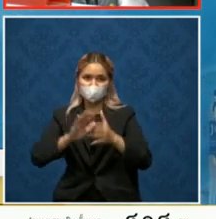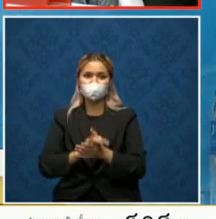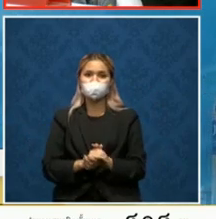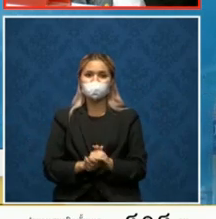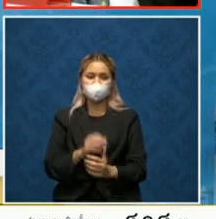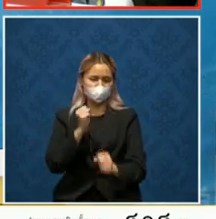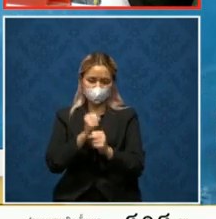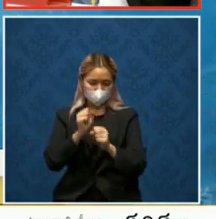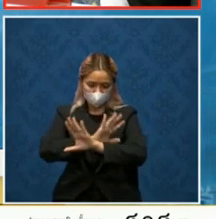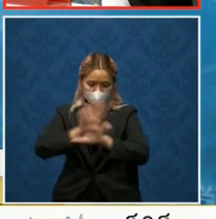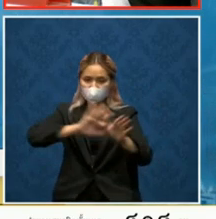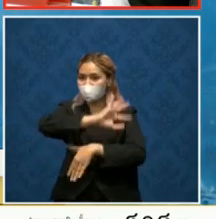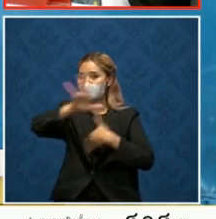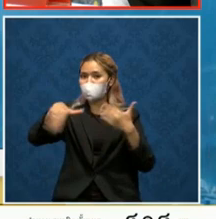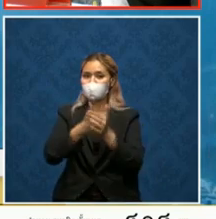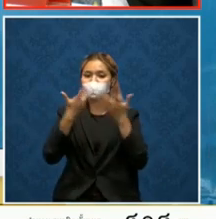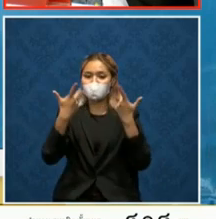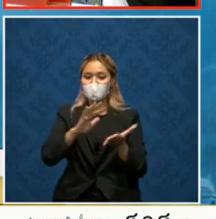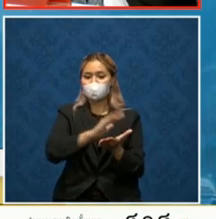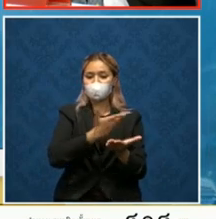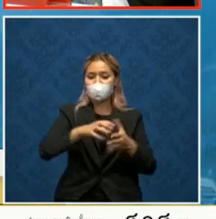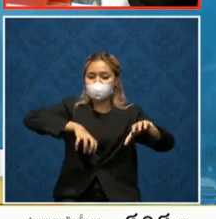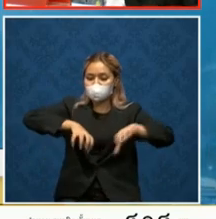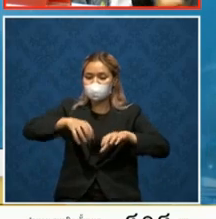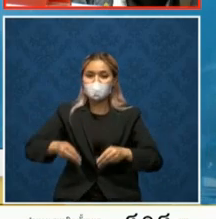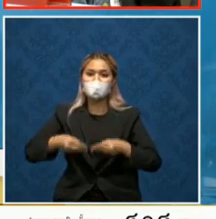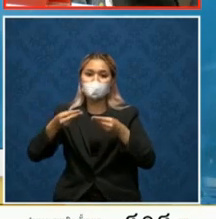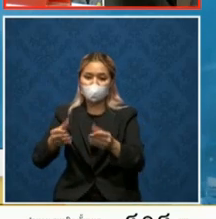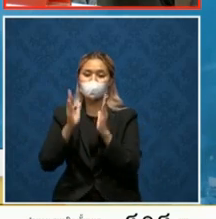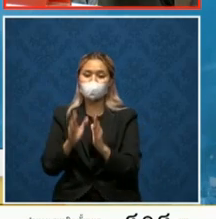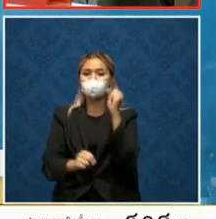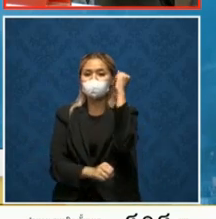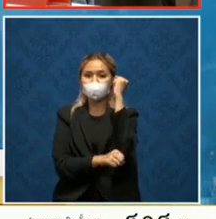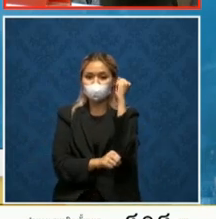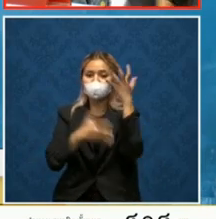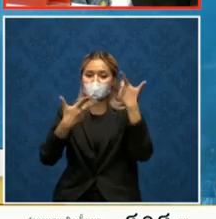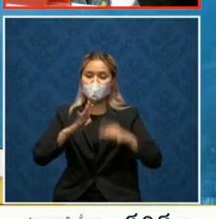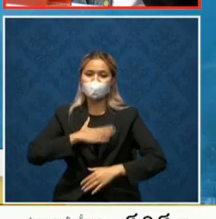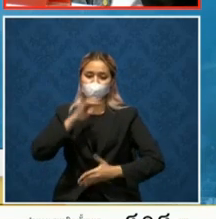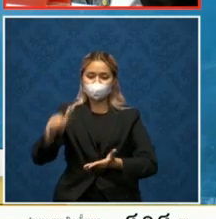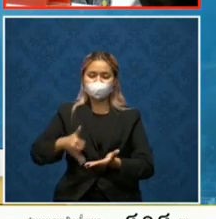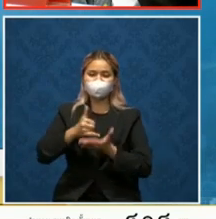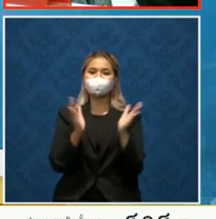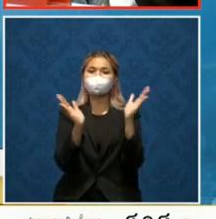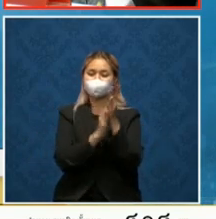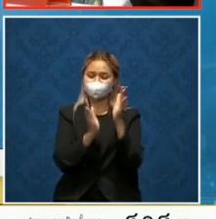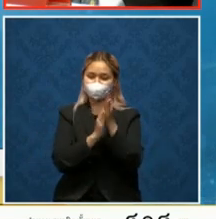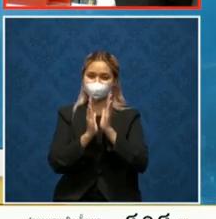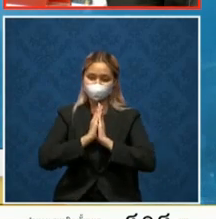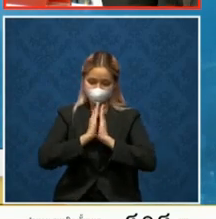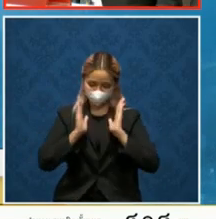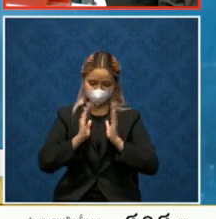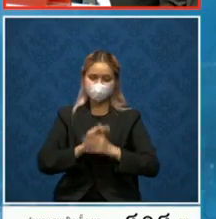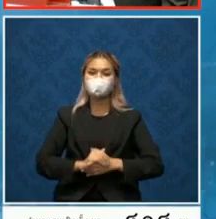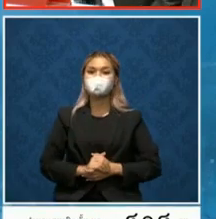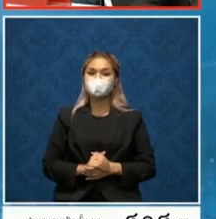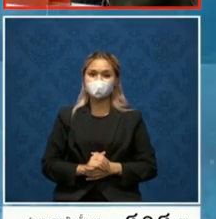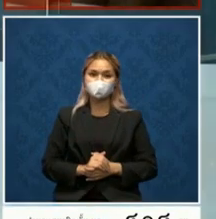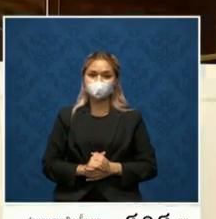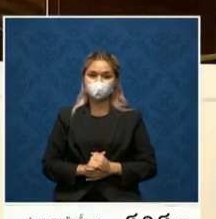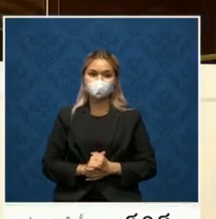โค่นเลยครับและเอาที่ดินมาจัดสรรให้พี่น้องคนจนวันนั้นแหละผมจะตบมือให้ท่านขอบคุณครับท่านผม